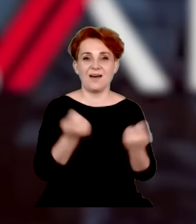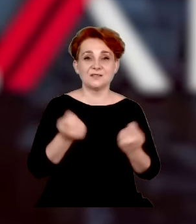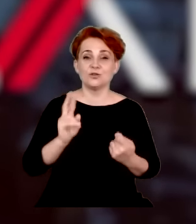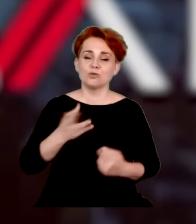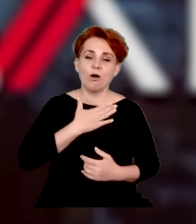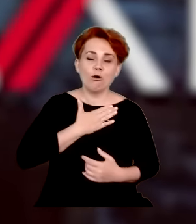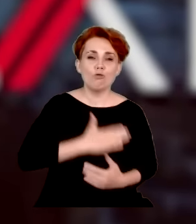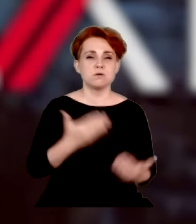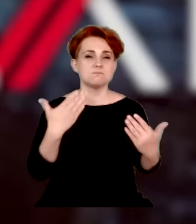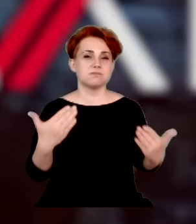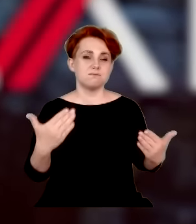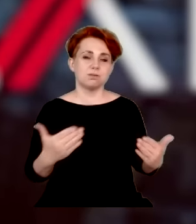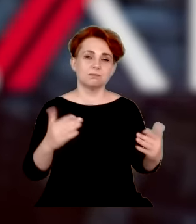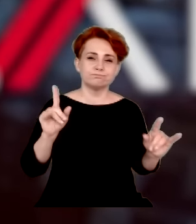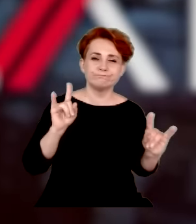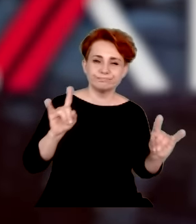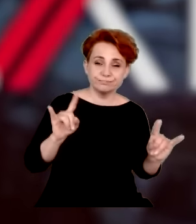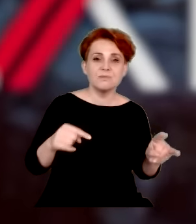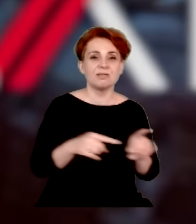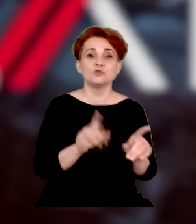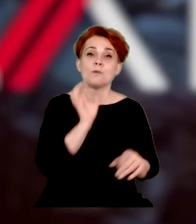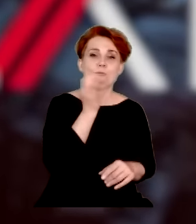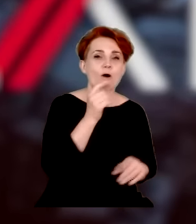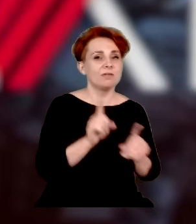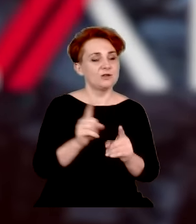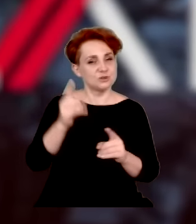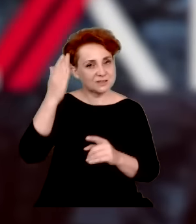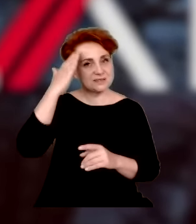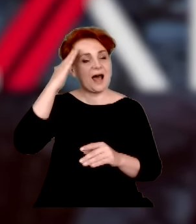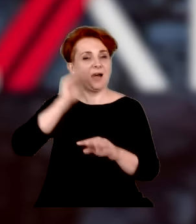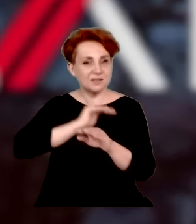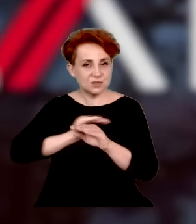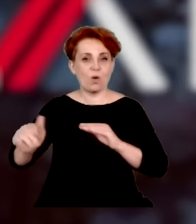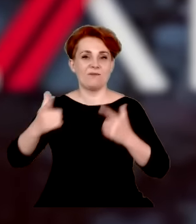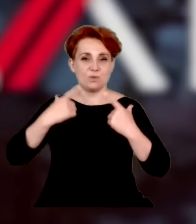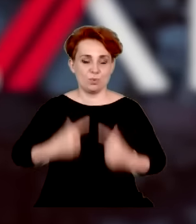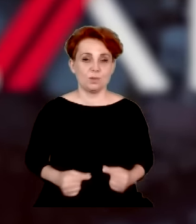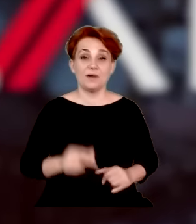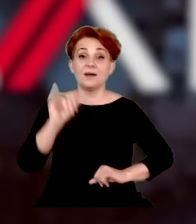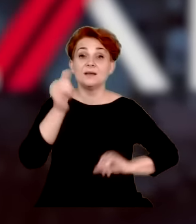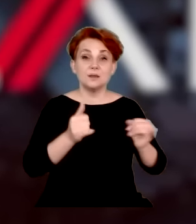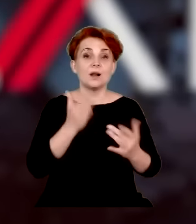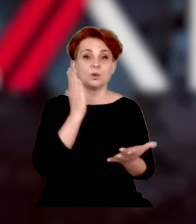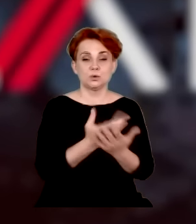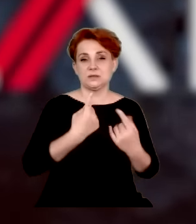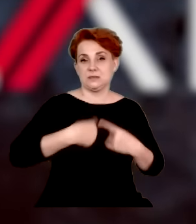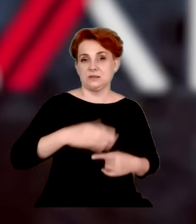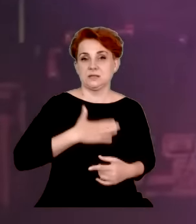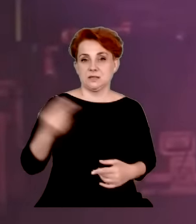w wykonaniu młodych twórców, ale także znanych i uznanych dinozaurów rocka. Impreza odbędzie się już w najbliższy